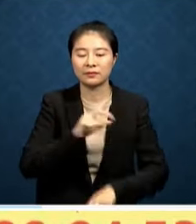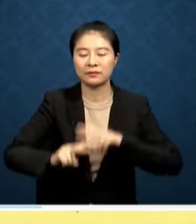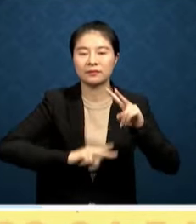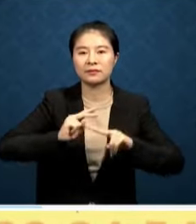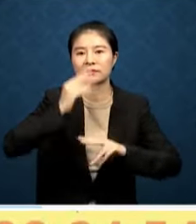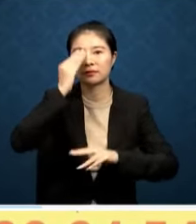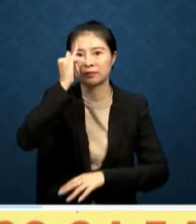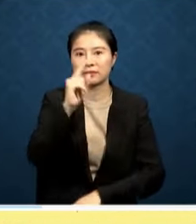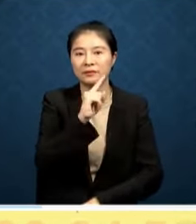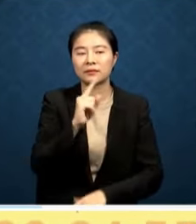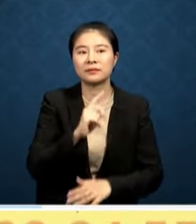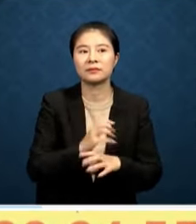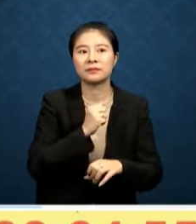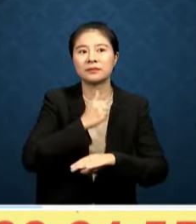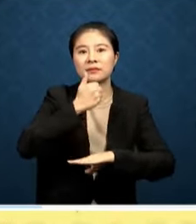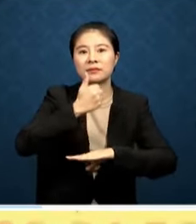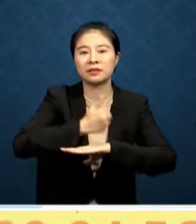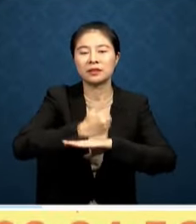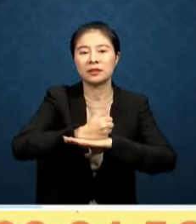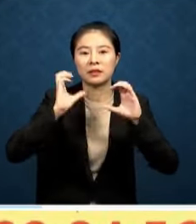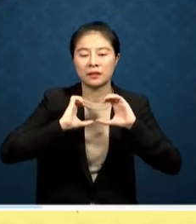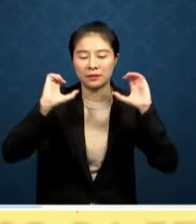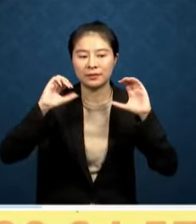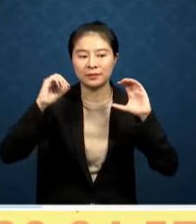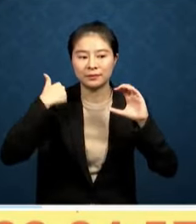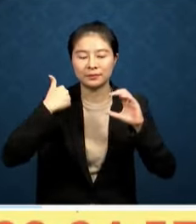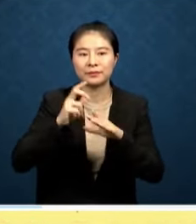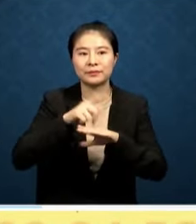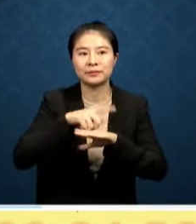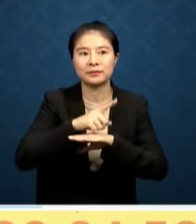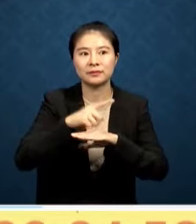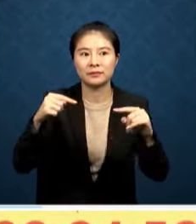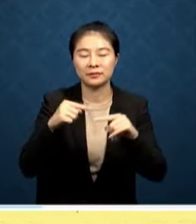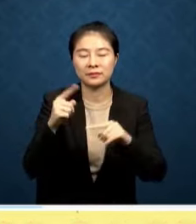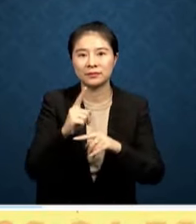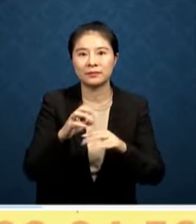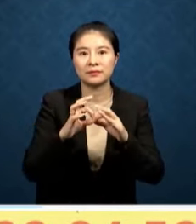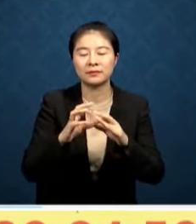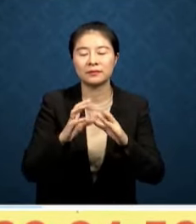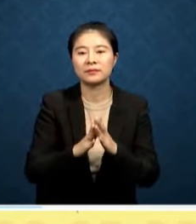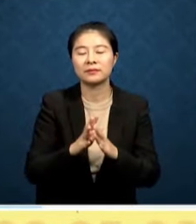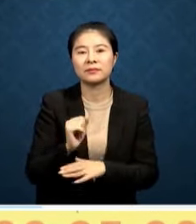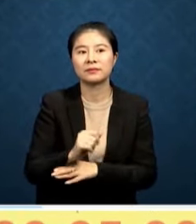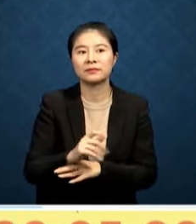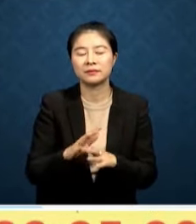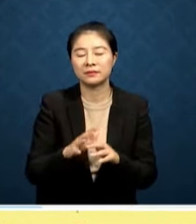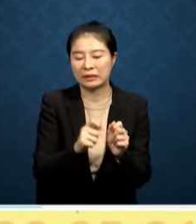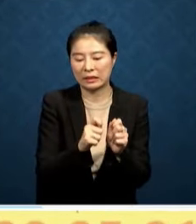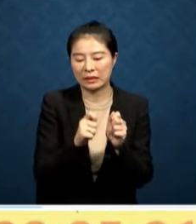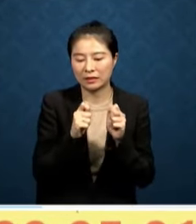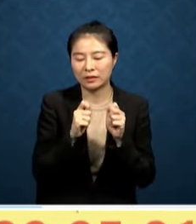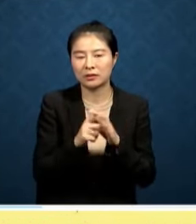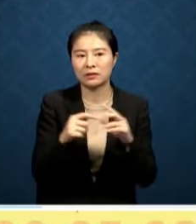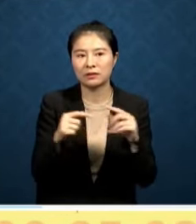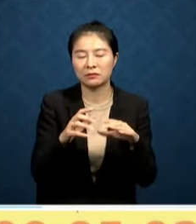เพราะผู้ว่าราชการจังหวัดก็จะเป็นประธาน ของไตรภาคีในอนุ